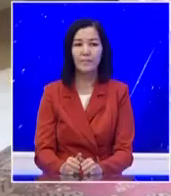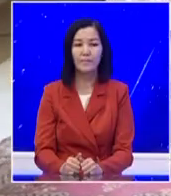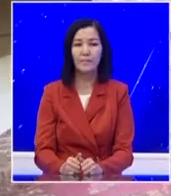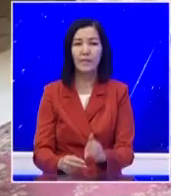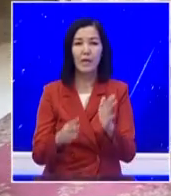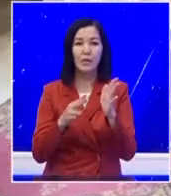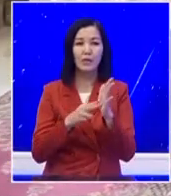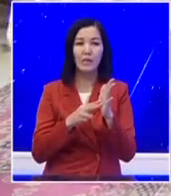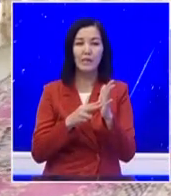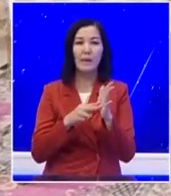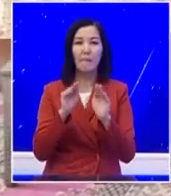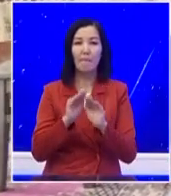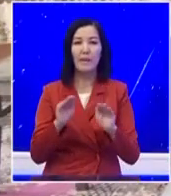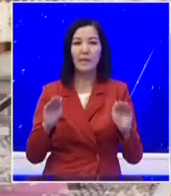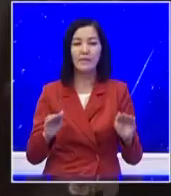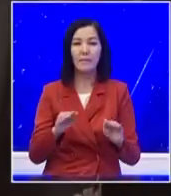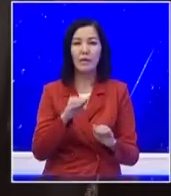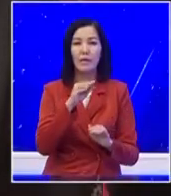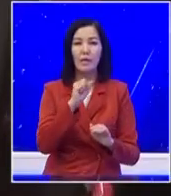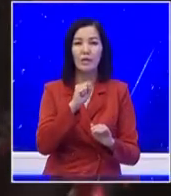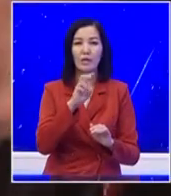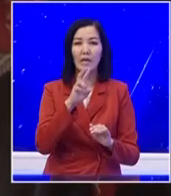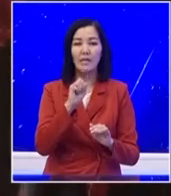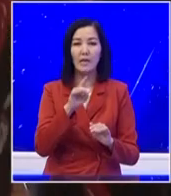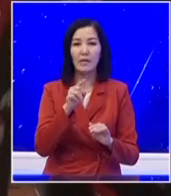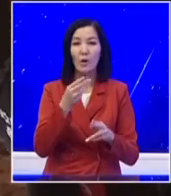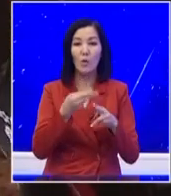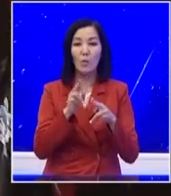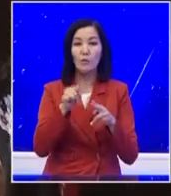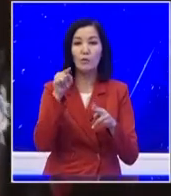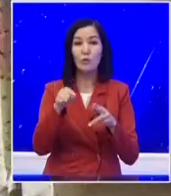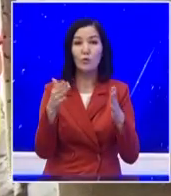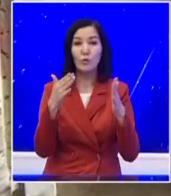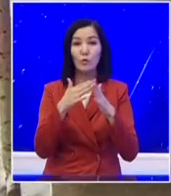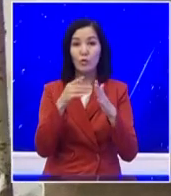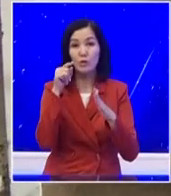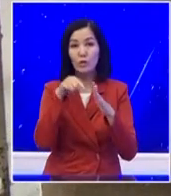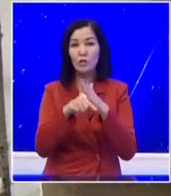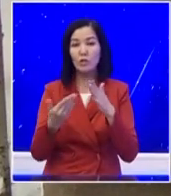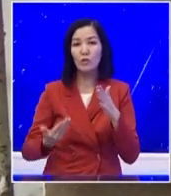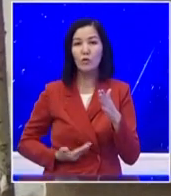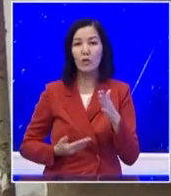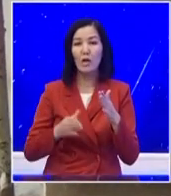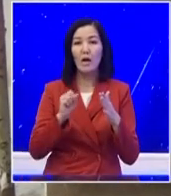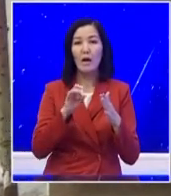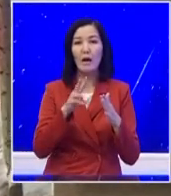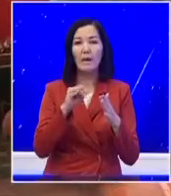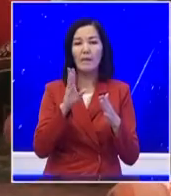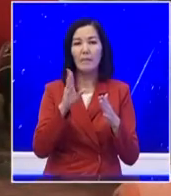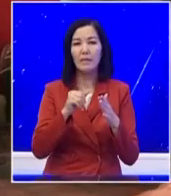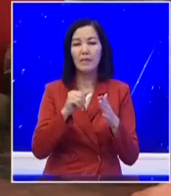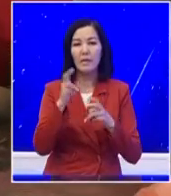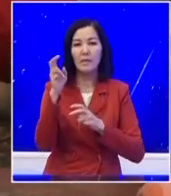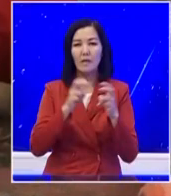Жеті бала тәрбиелеп отырған Жанар Айтбекова осы үйде тұрып келген еді. Үйде байтуға келмес. Бұрынғы арман зауытының қираған